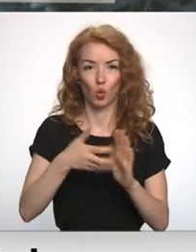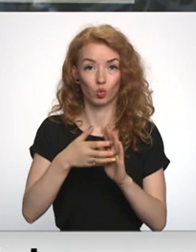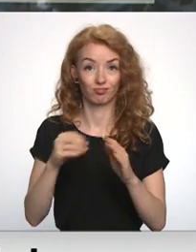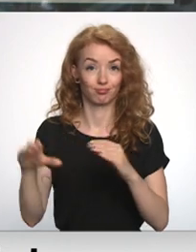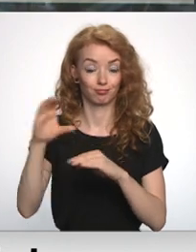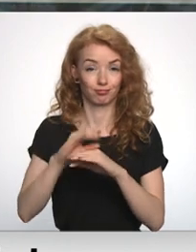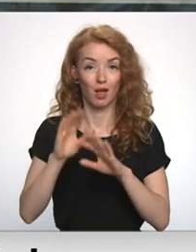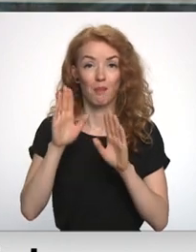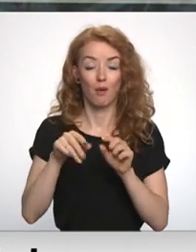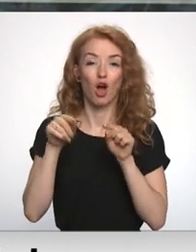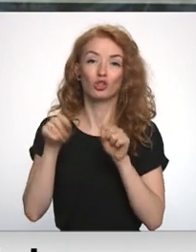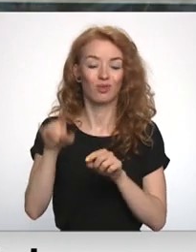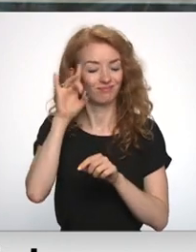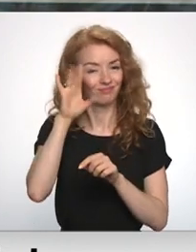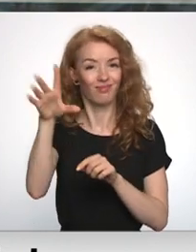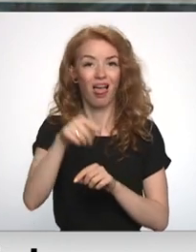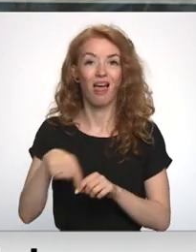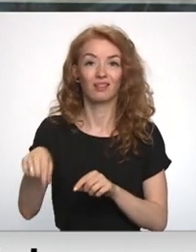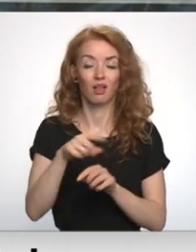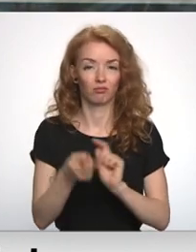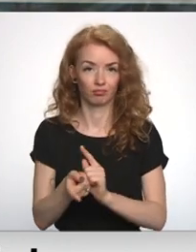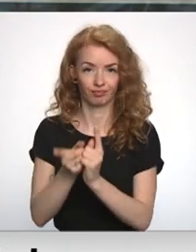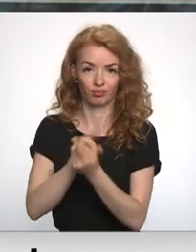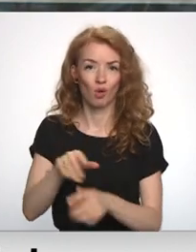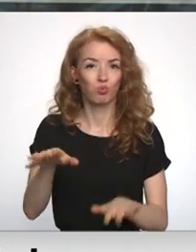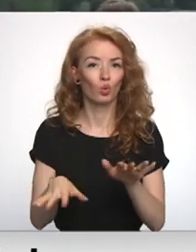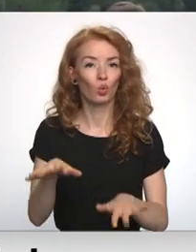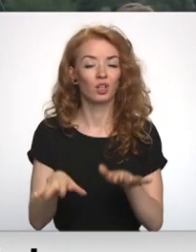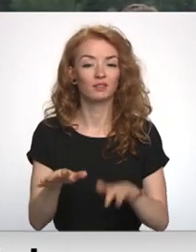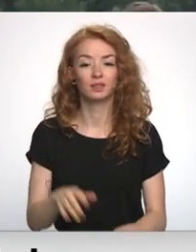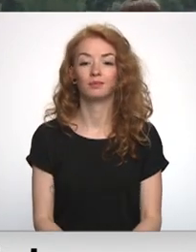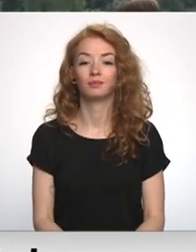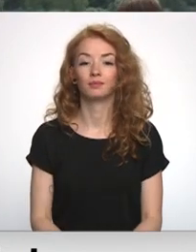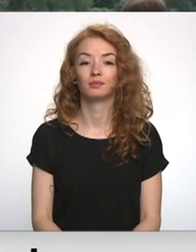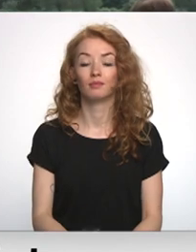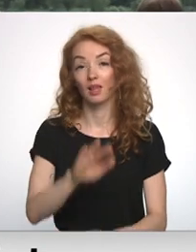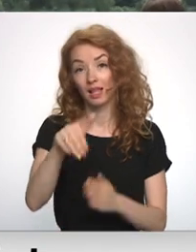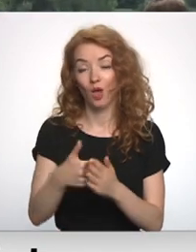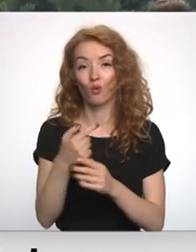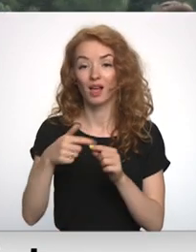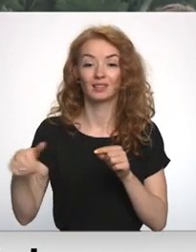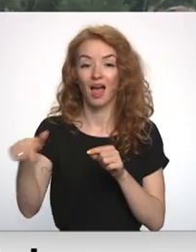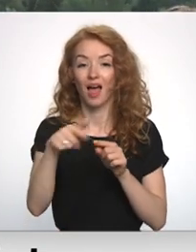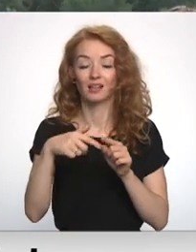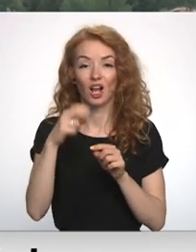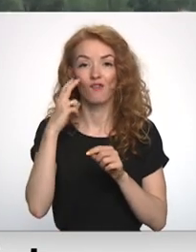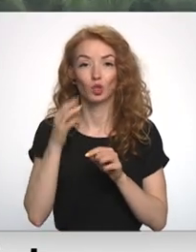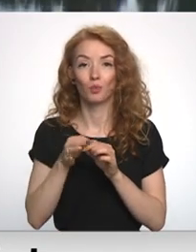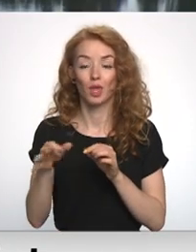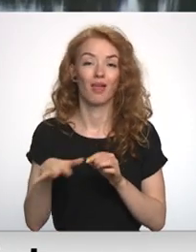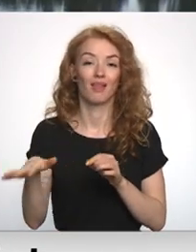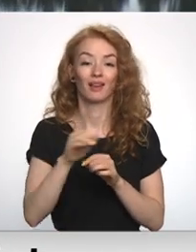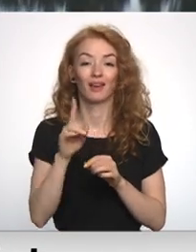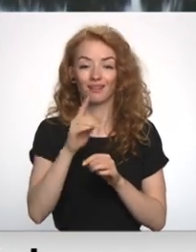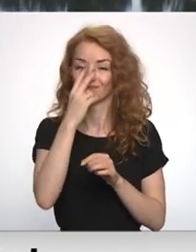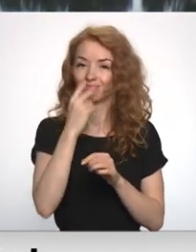par pagasta vizītkarti dēvētais ezers kļūst par purvu. Jaunais ezers vecumnieku pagastā daudziem ir